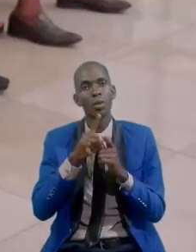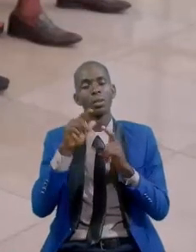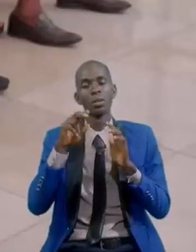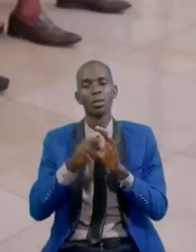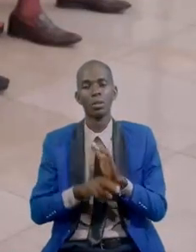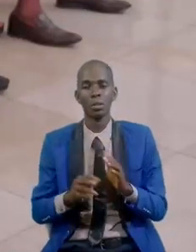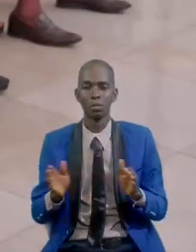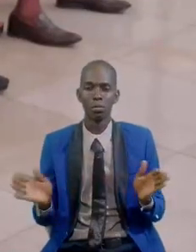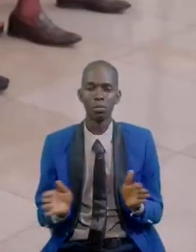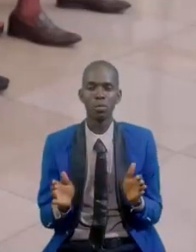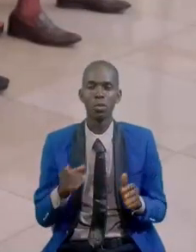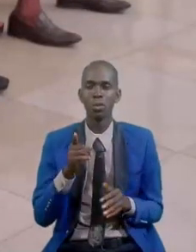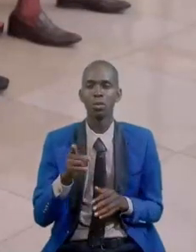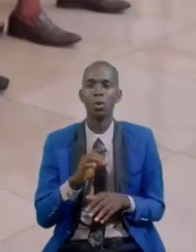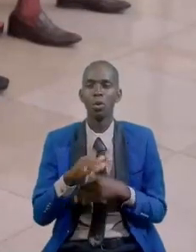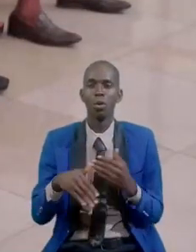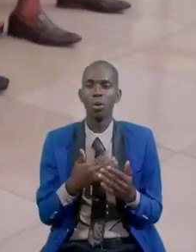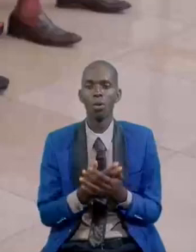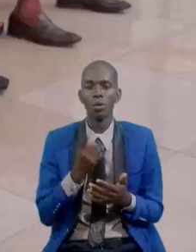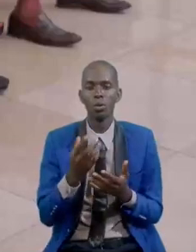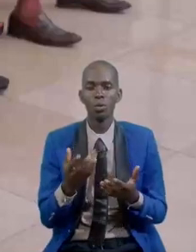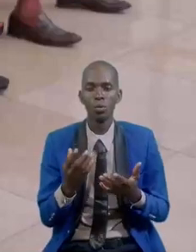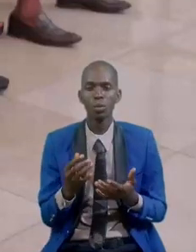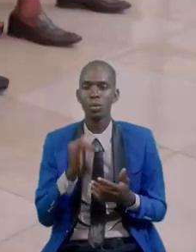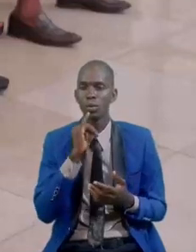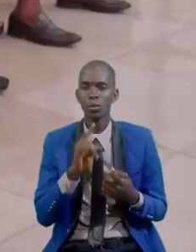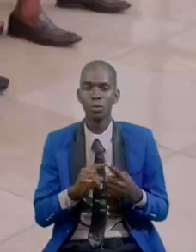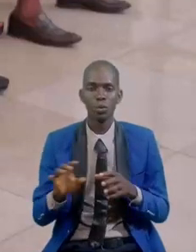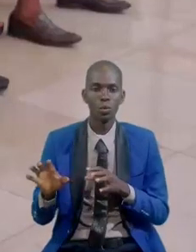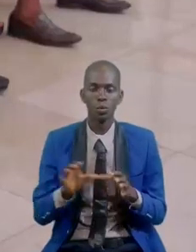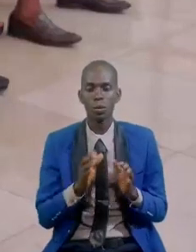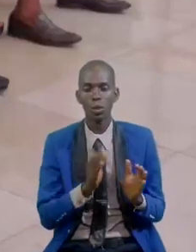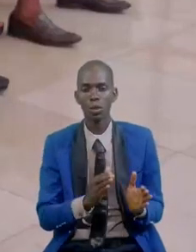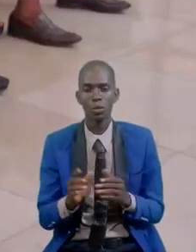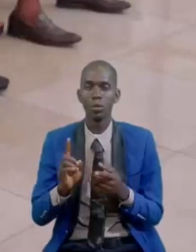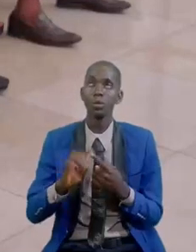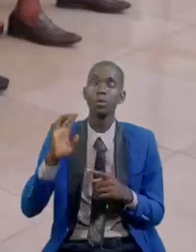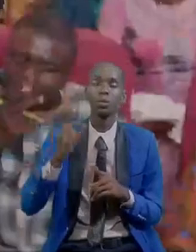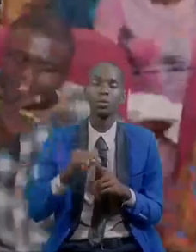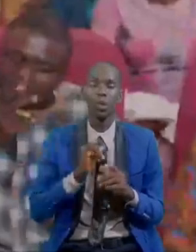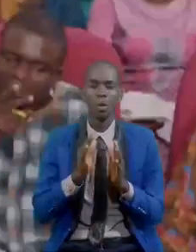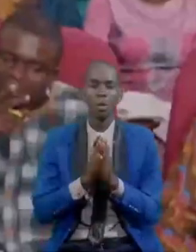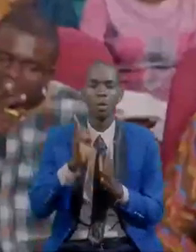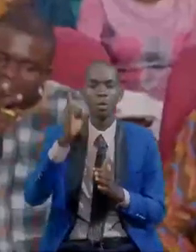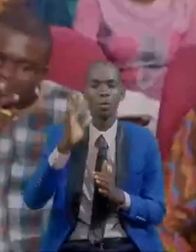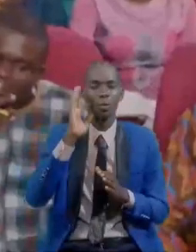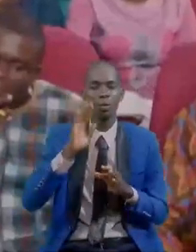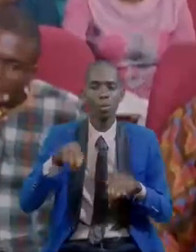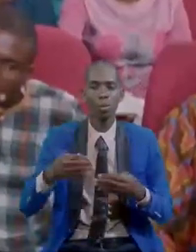Tout ce que tu veux, c'est de faire toutes ces choses selon sa parole, Je prie que Dieu nous donne la